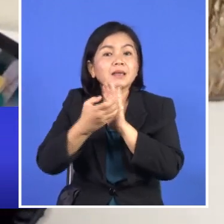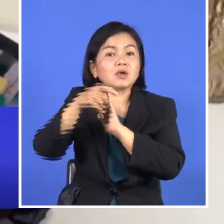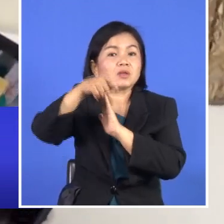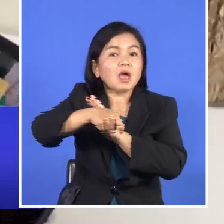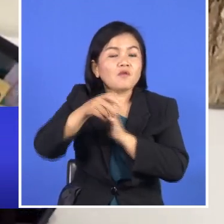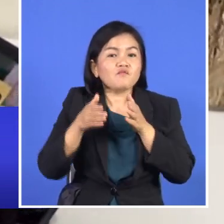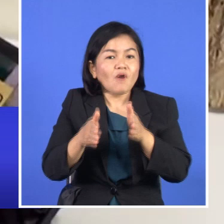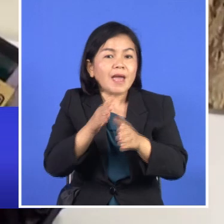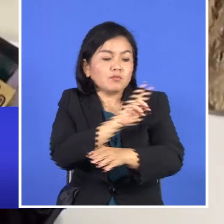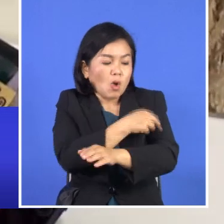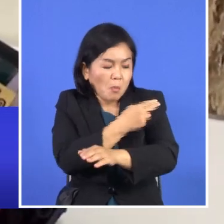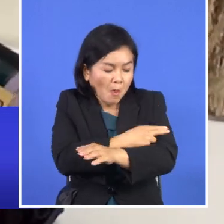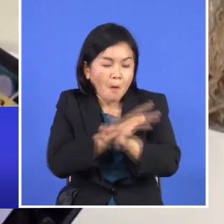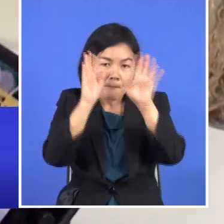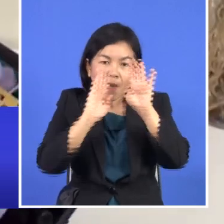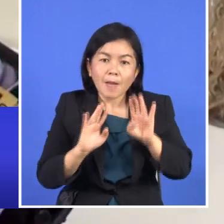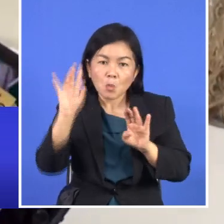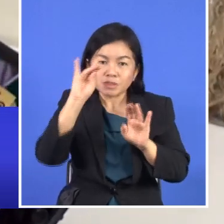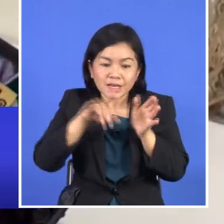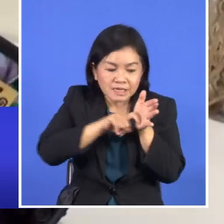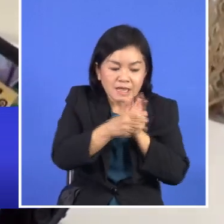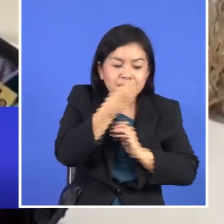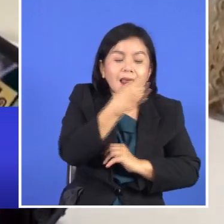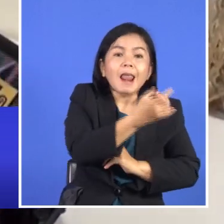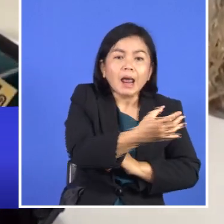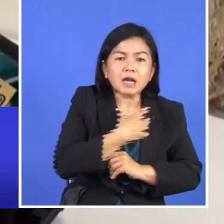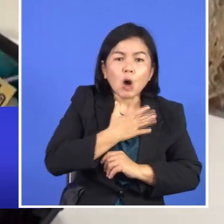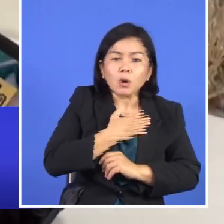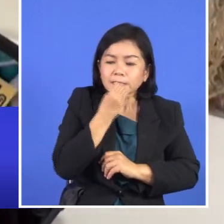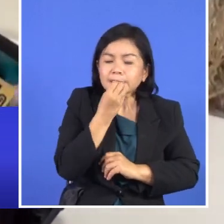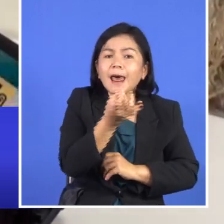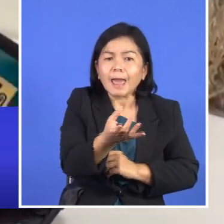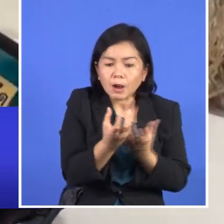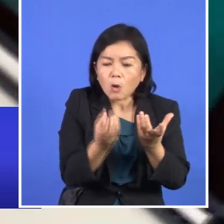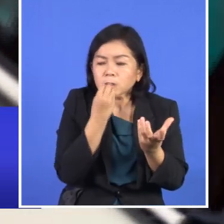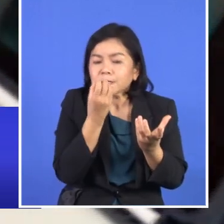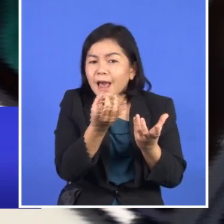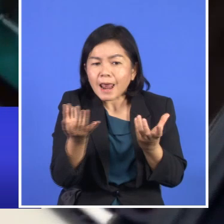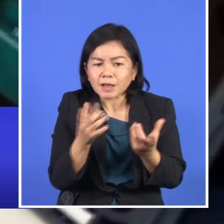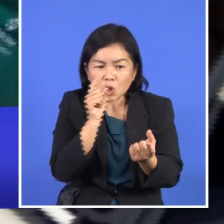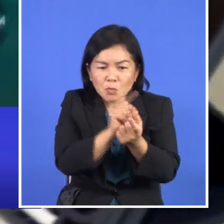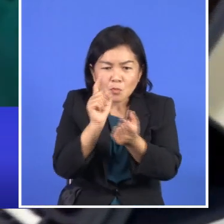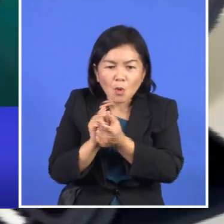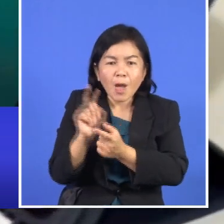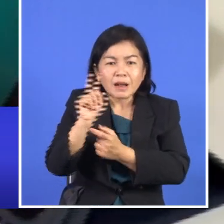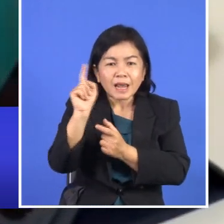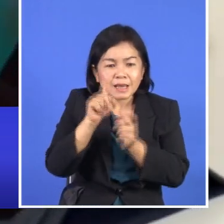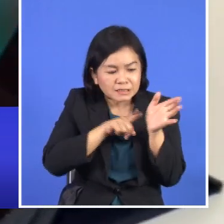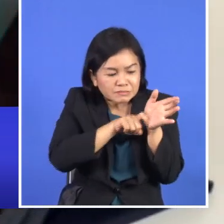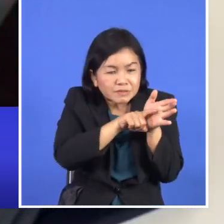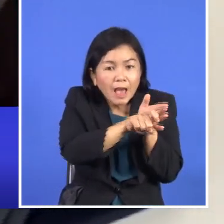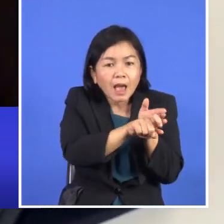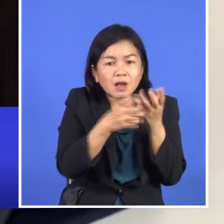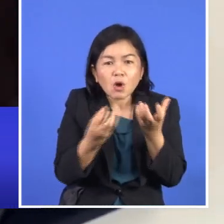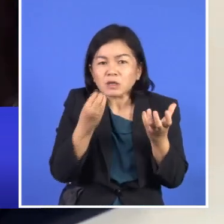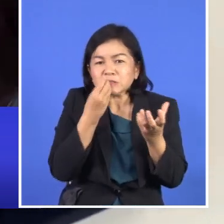านบอกว่าพยาธิตืดเนี่ยมีหลายชนิดขึ้นอยู่กับว่ากินอะไรเข้าไปอ่ะเออแล้วส่วนใหญ่ที่เขาเจอพยาธิตัวตืดเนี่ยนะคะน่าจะอาหารดิบจ